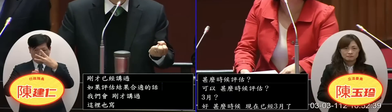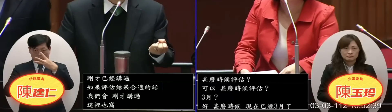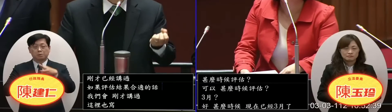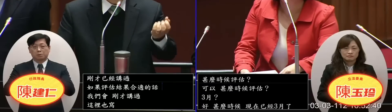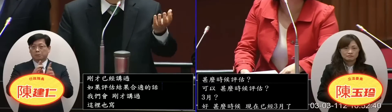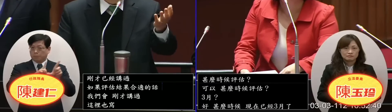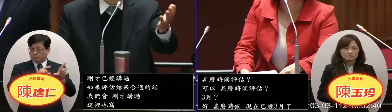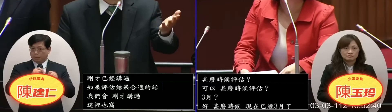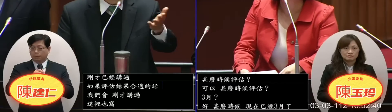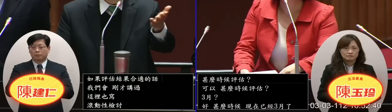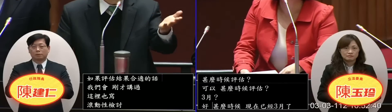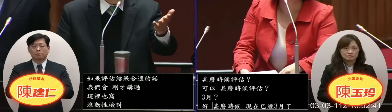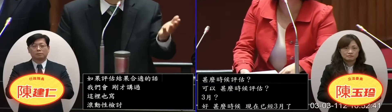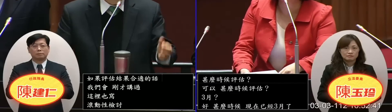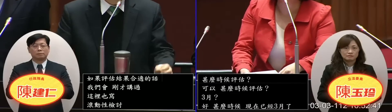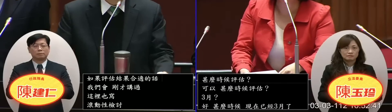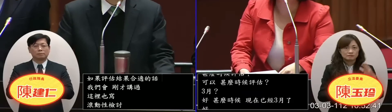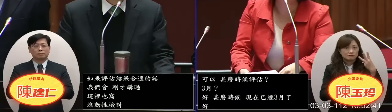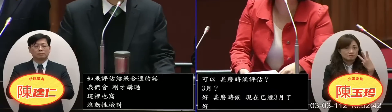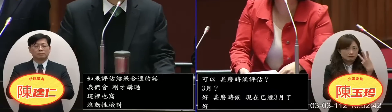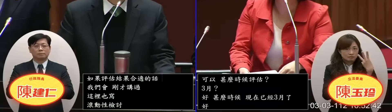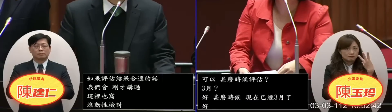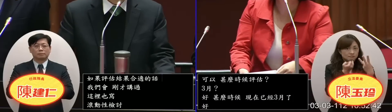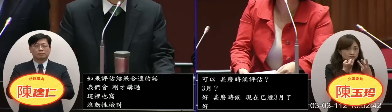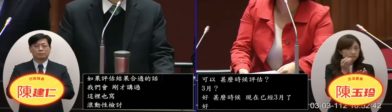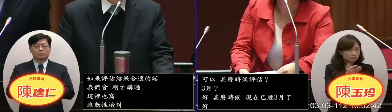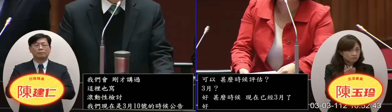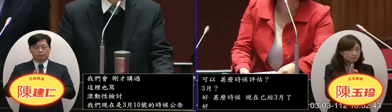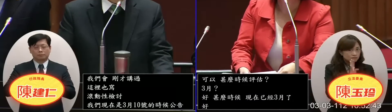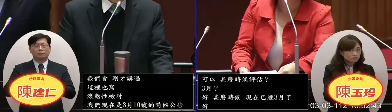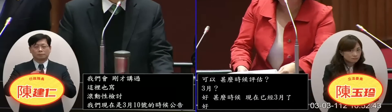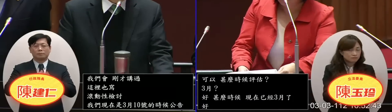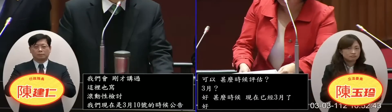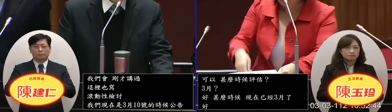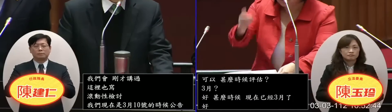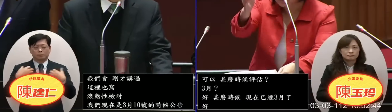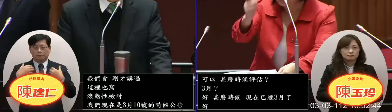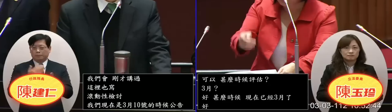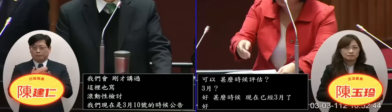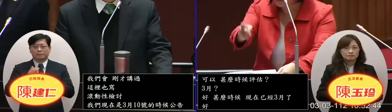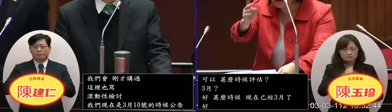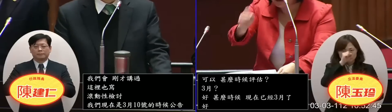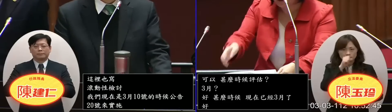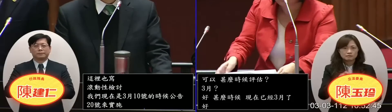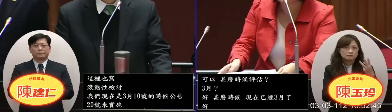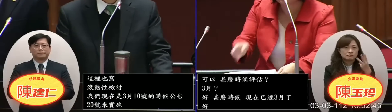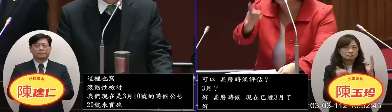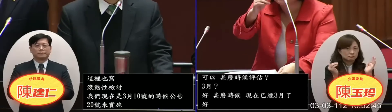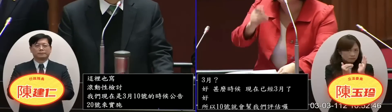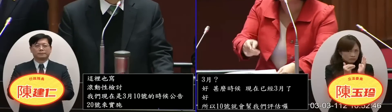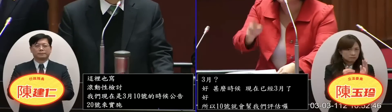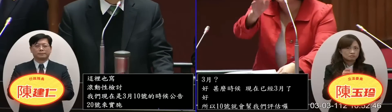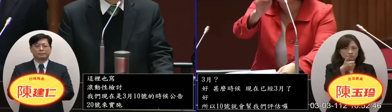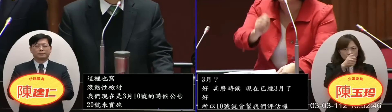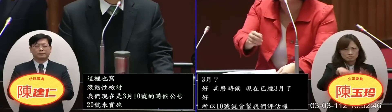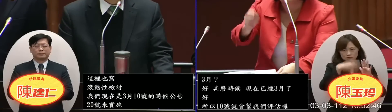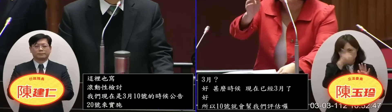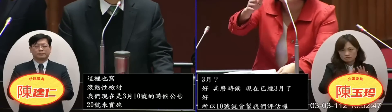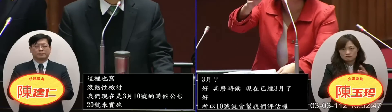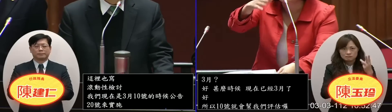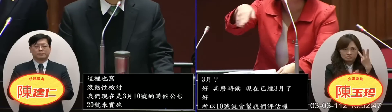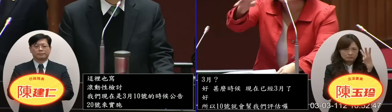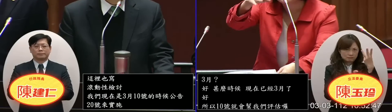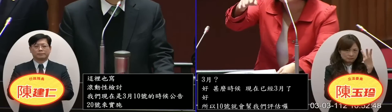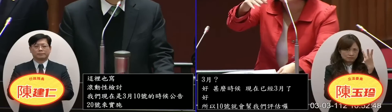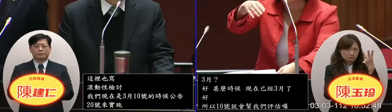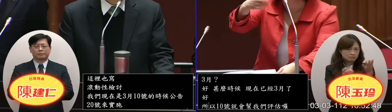施，那这个我们 就所以十号就帮我们评估了哈。 对，我们会有这个评估的状况。 十号也很快到哈，谢谢院长哦。十号评估，